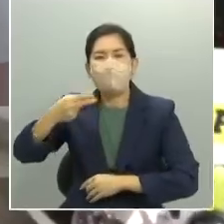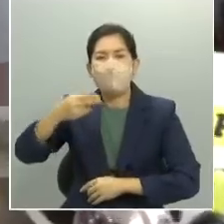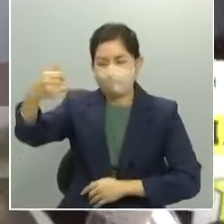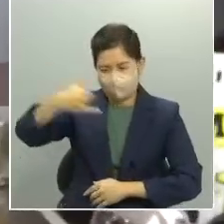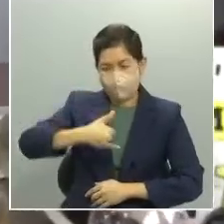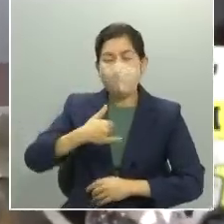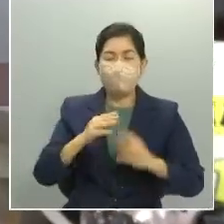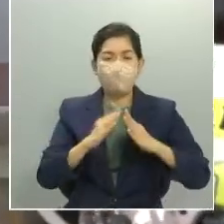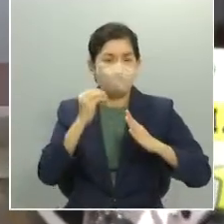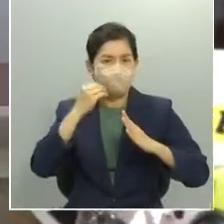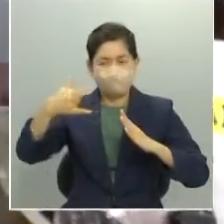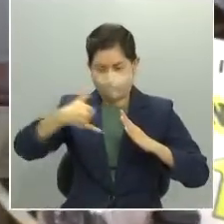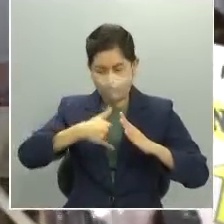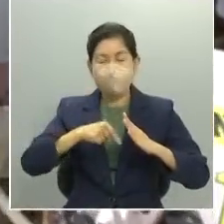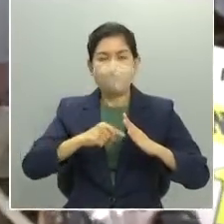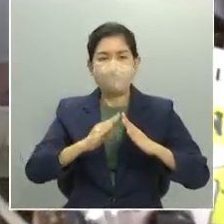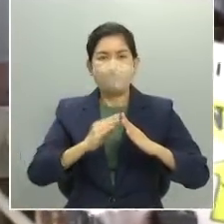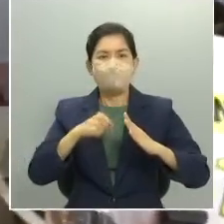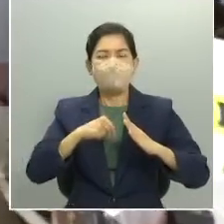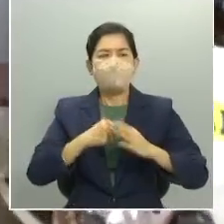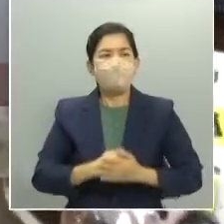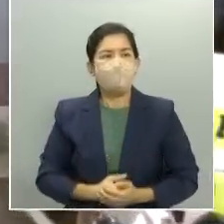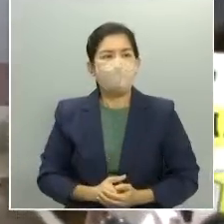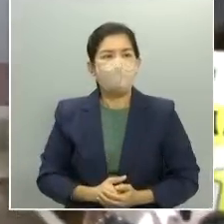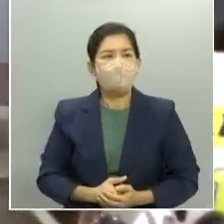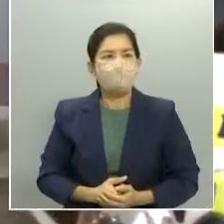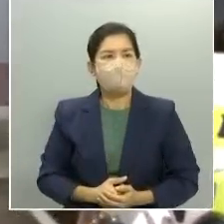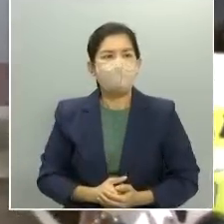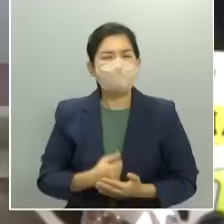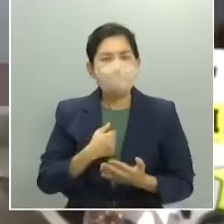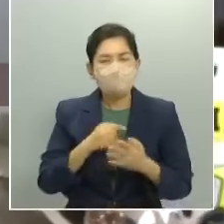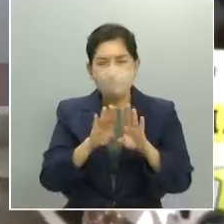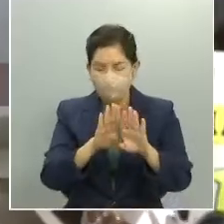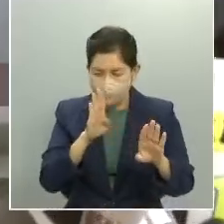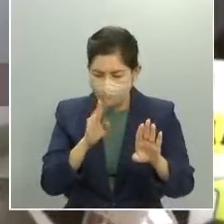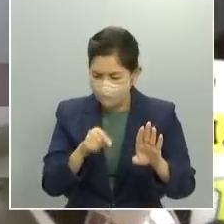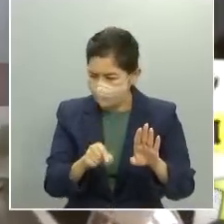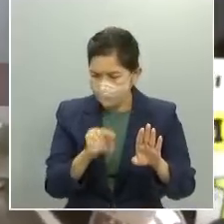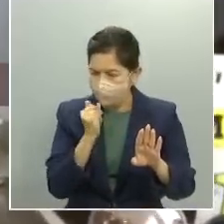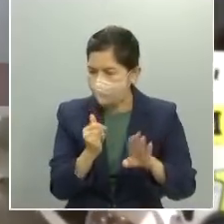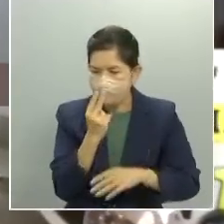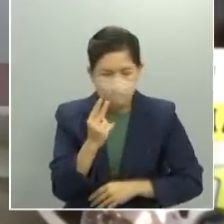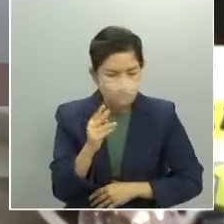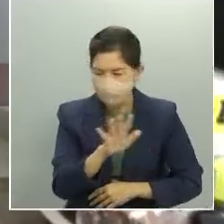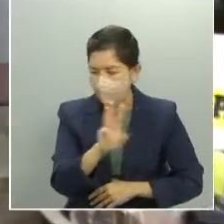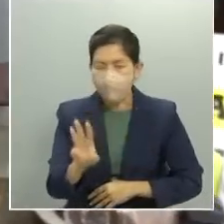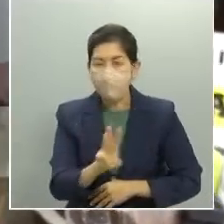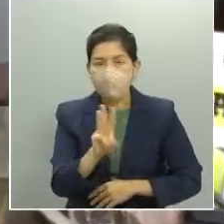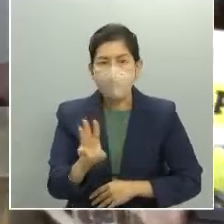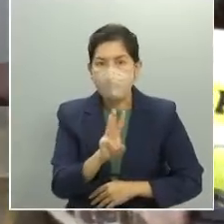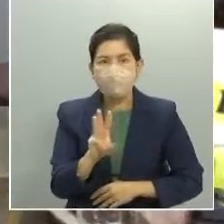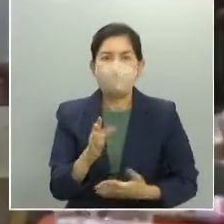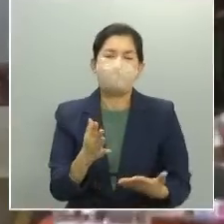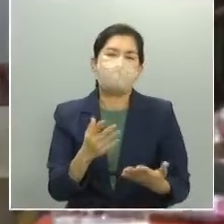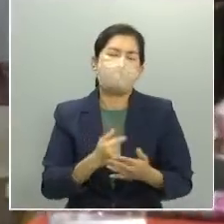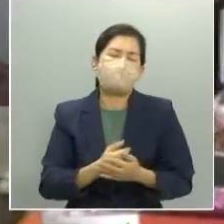ะแต่ที่เจออะไรไม่ได้เลย ครับขอบคุณมาก บ้านนี้เปิดประตูออกมาไม่มีคนอ่ะคงมาหาคงไปหายายใช่ไหม